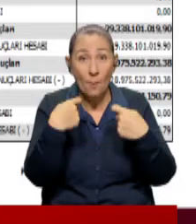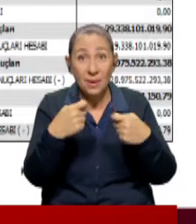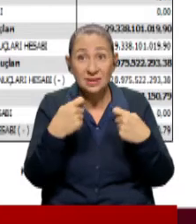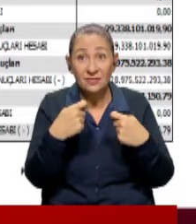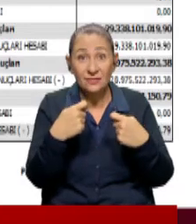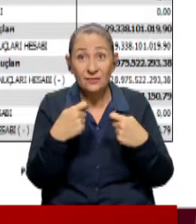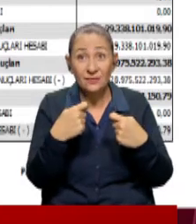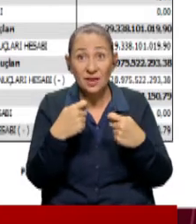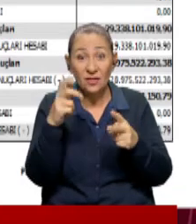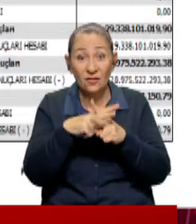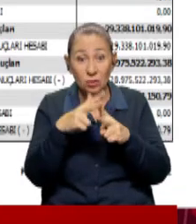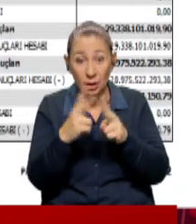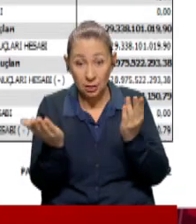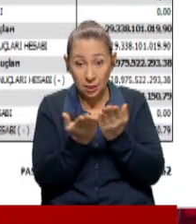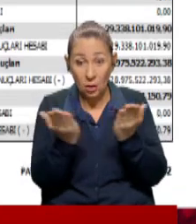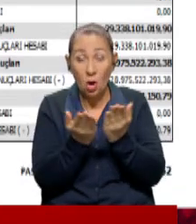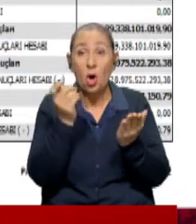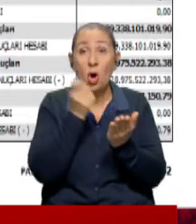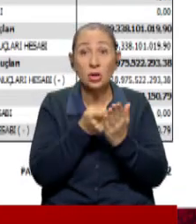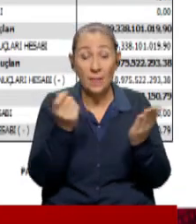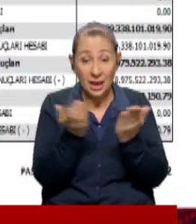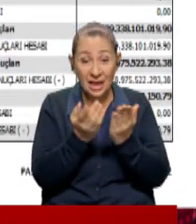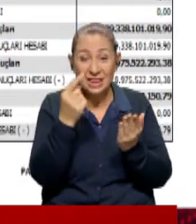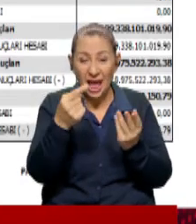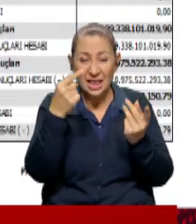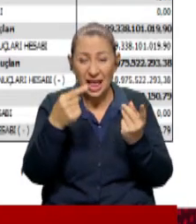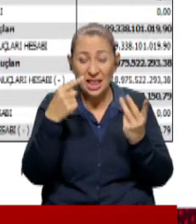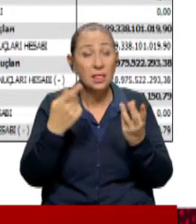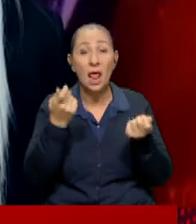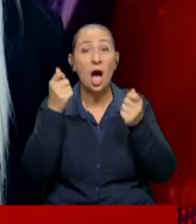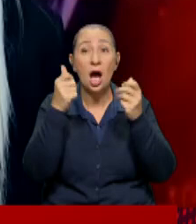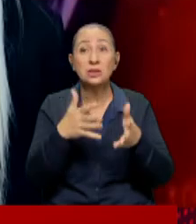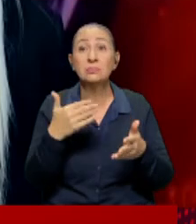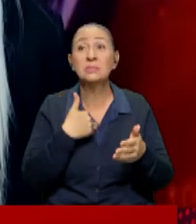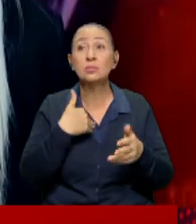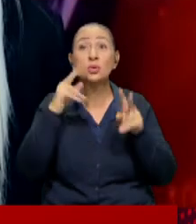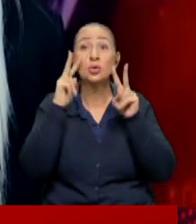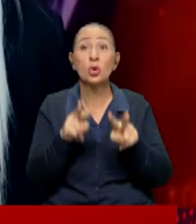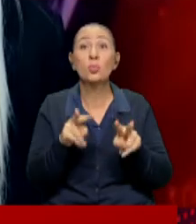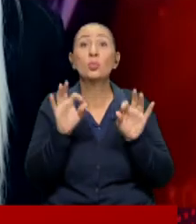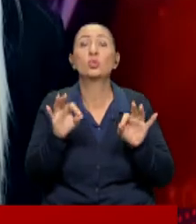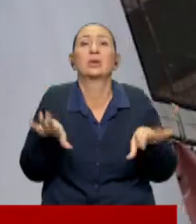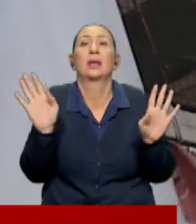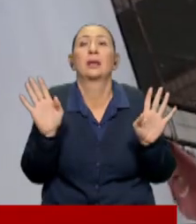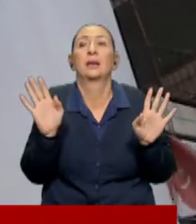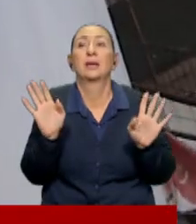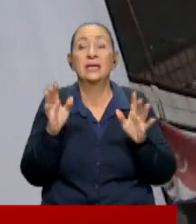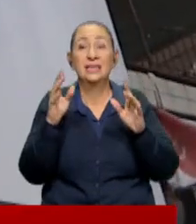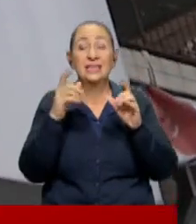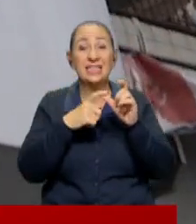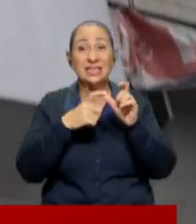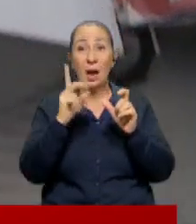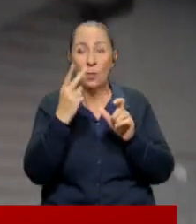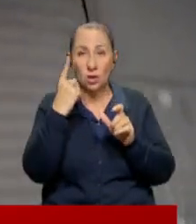giderlerin fatura bazında, ödeme bazında kalem kalem nerelere gittiğini bizim görmemiz mümkün değil. Sayıştay